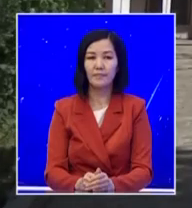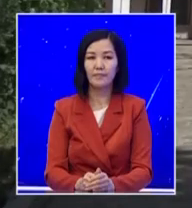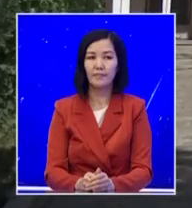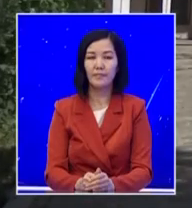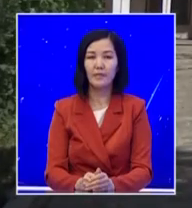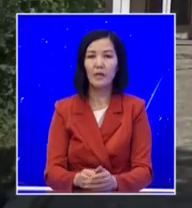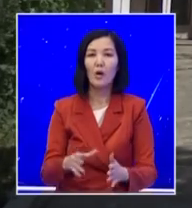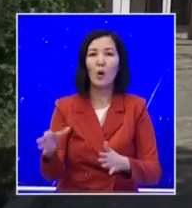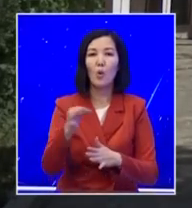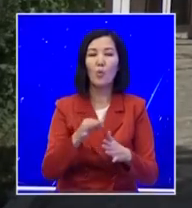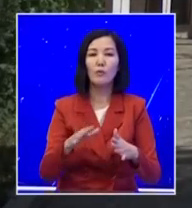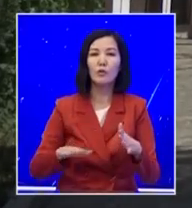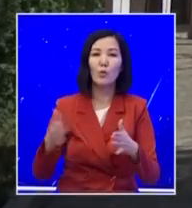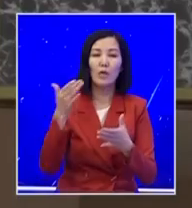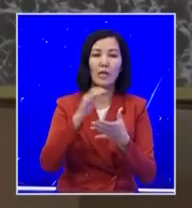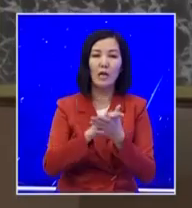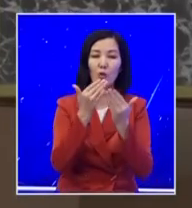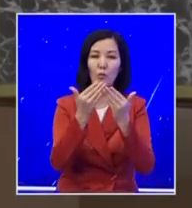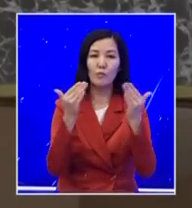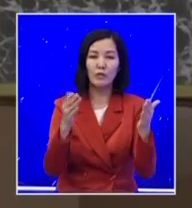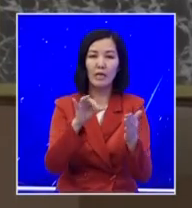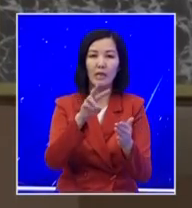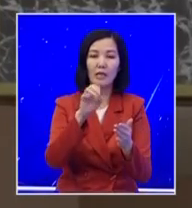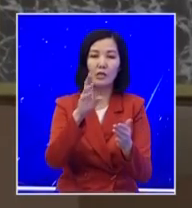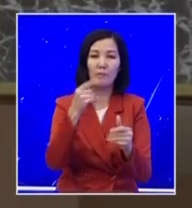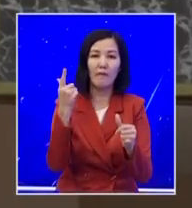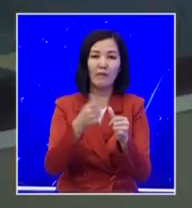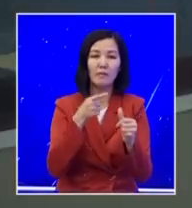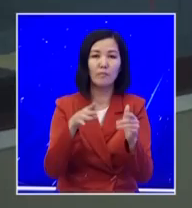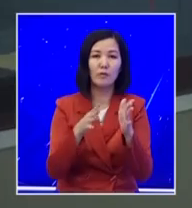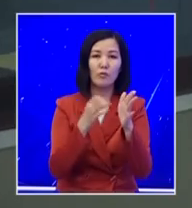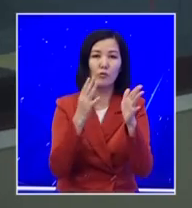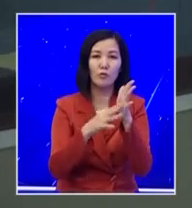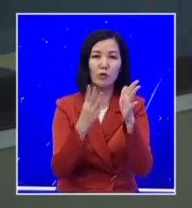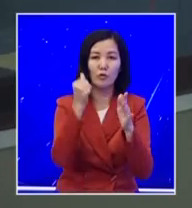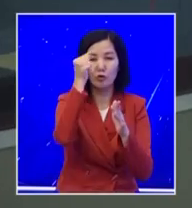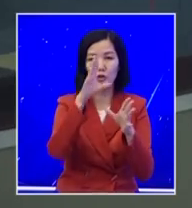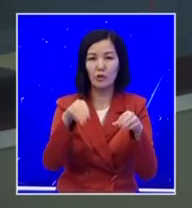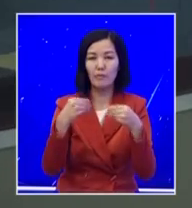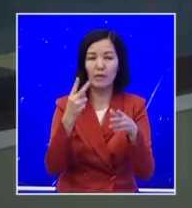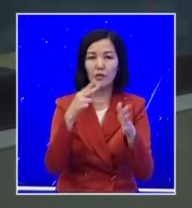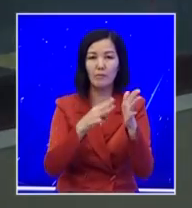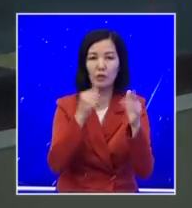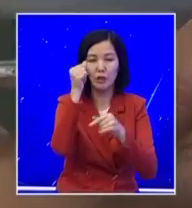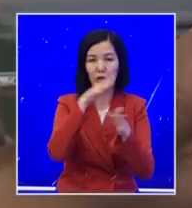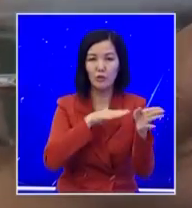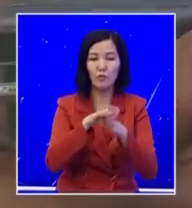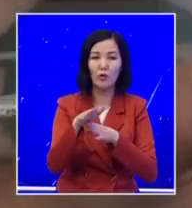Ал мына облыстық өлкетану музейі. Мұхамеджан Тынышбаев есімі 1993 жылы берілген. Биыл 27 жыл.